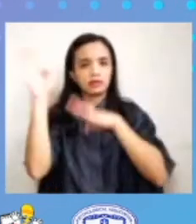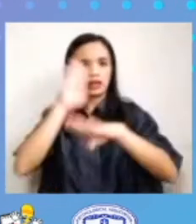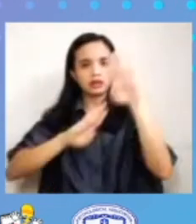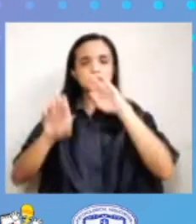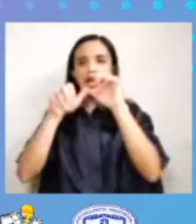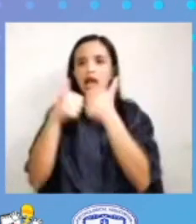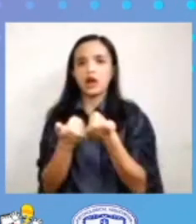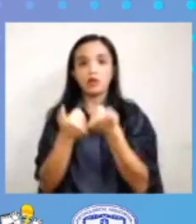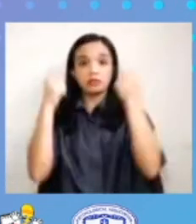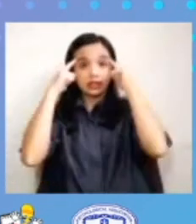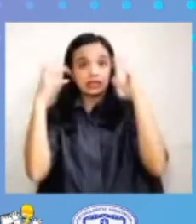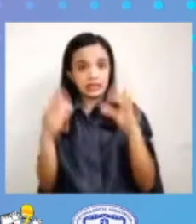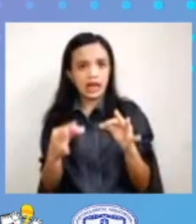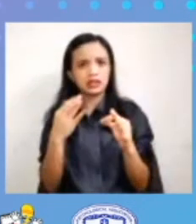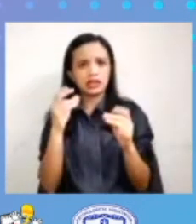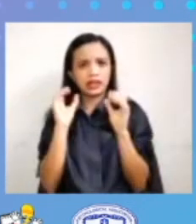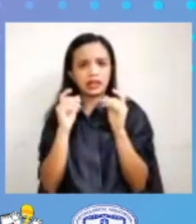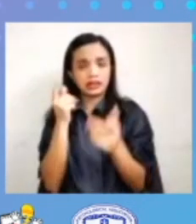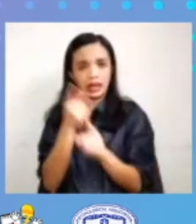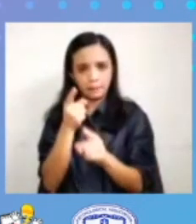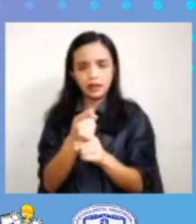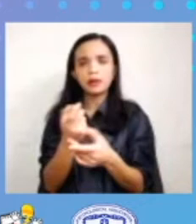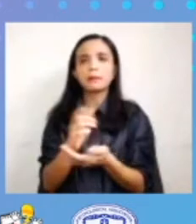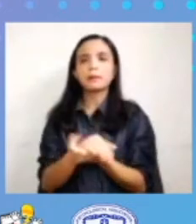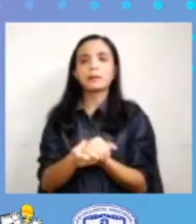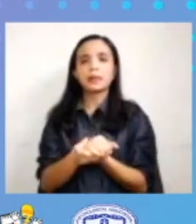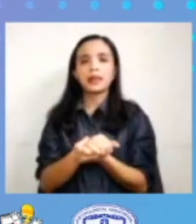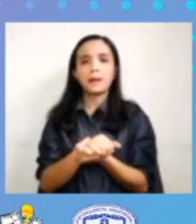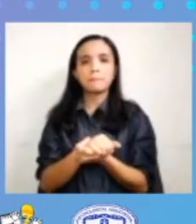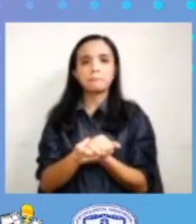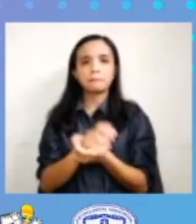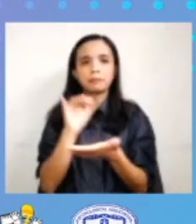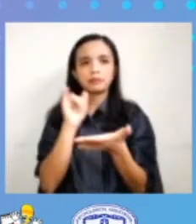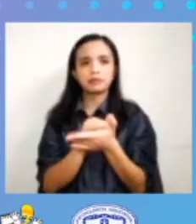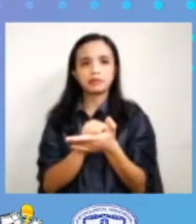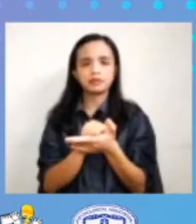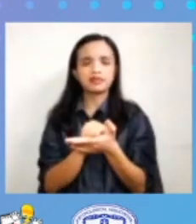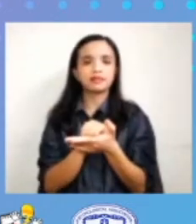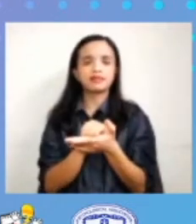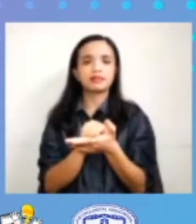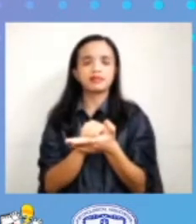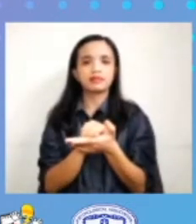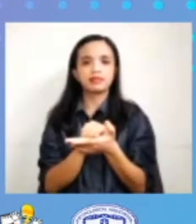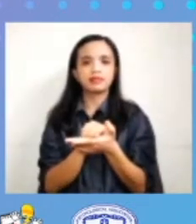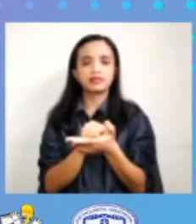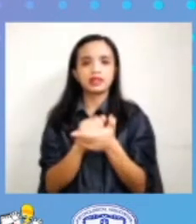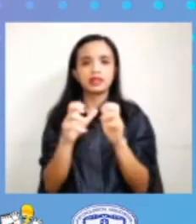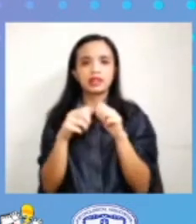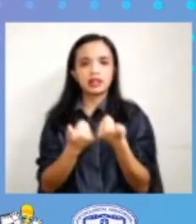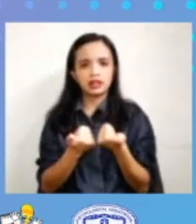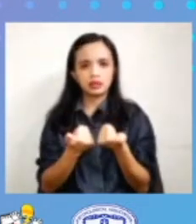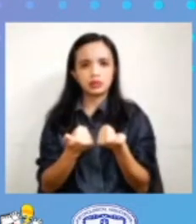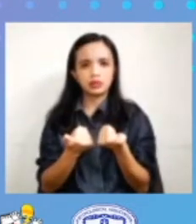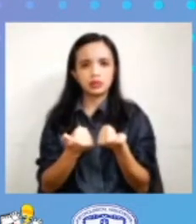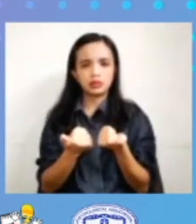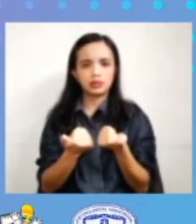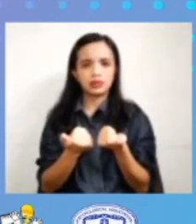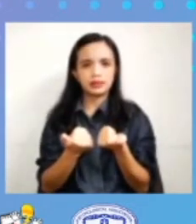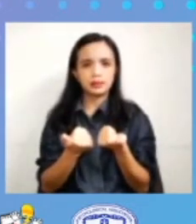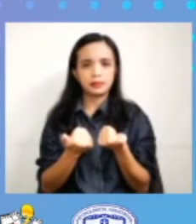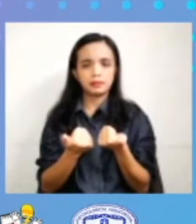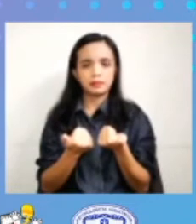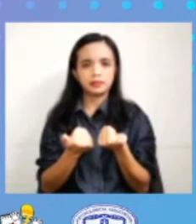So mag-aayuda siya ngayon ng mga transmitters that will enable you to think better. And so if you're doing report or